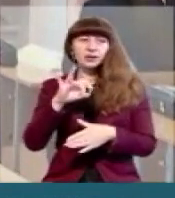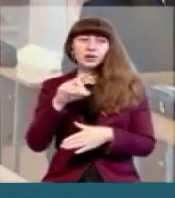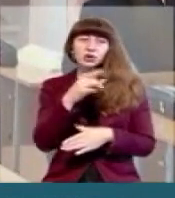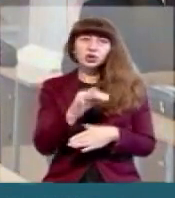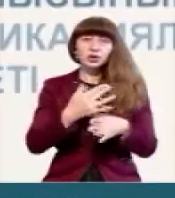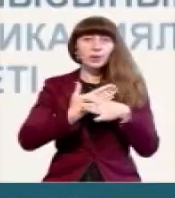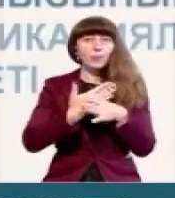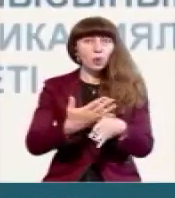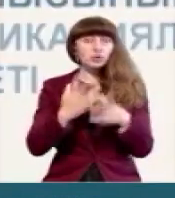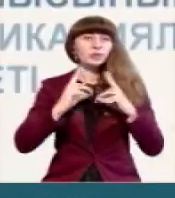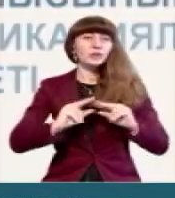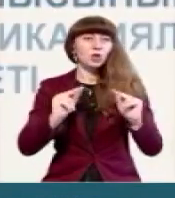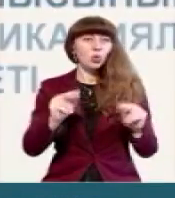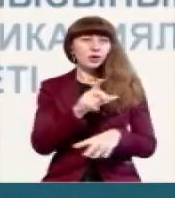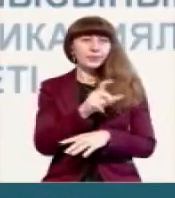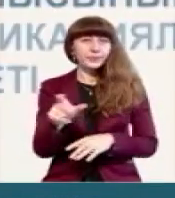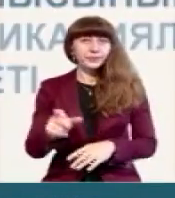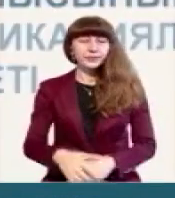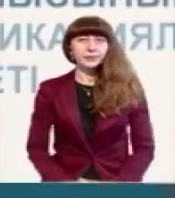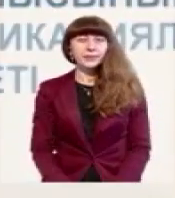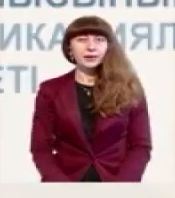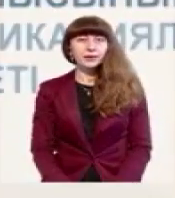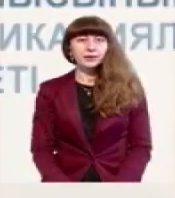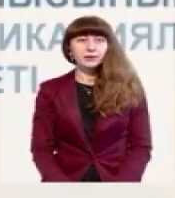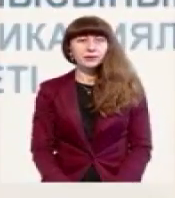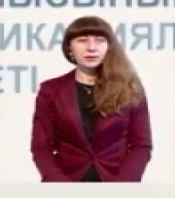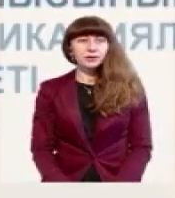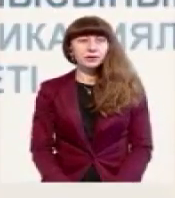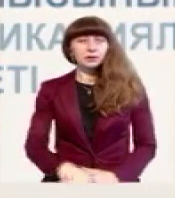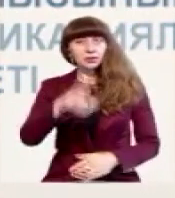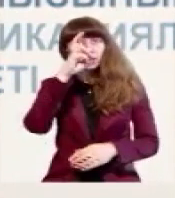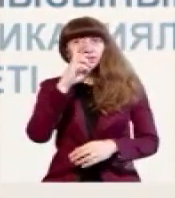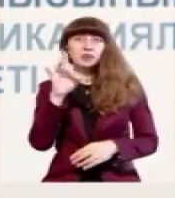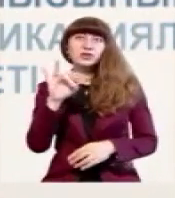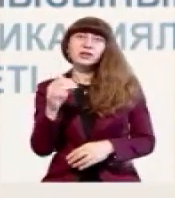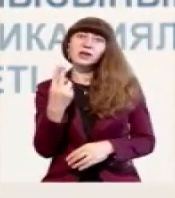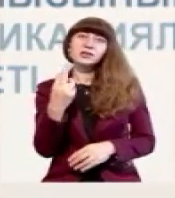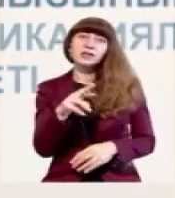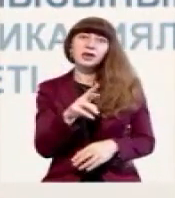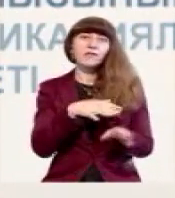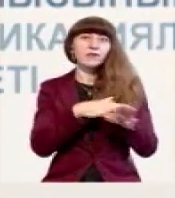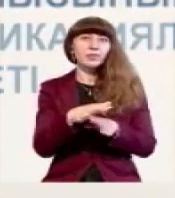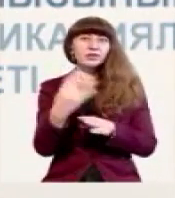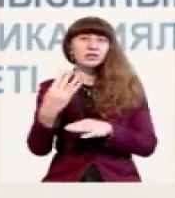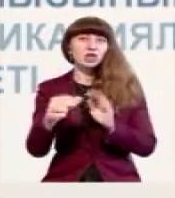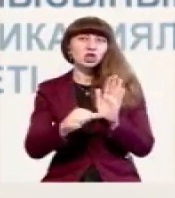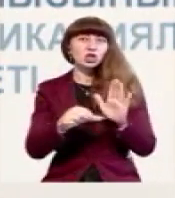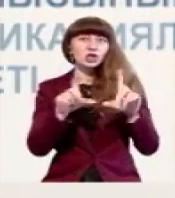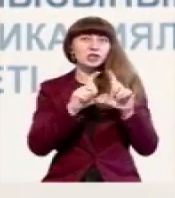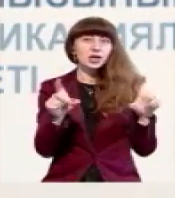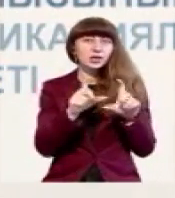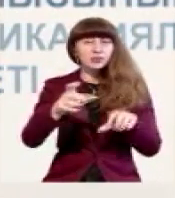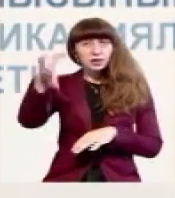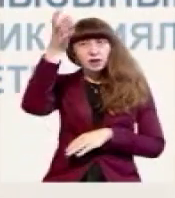қызметті жүзеге асырды. Департамент білім беру ұйымдарының шығатын ресми құжаттарын апостилдеу тағы бір мемлекеттік қызметін жүзеге